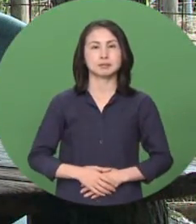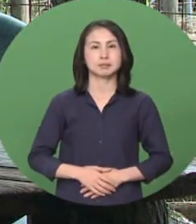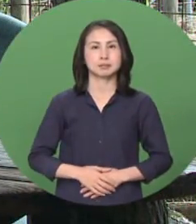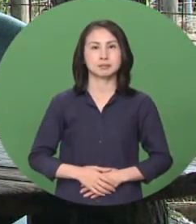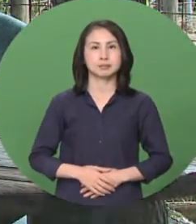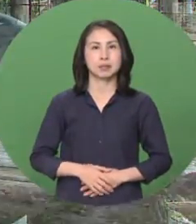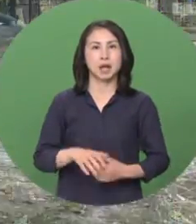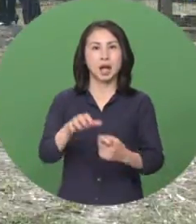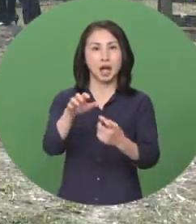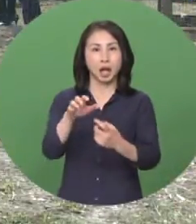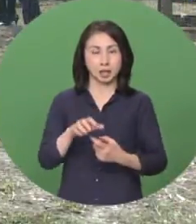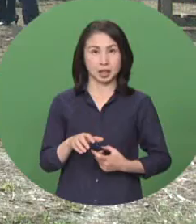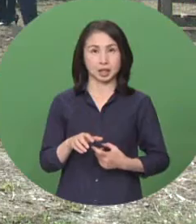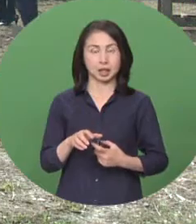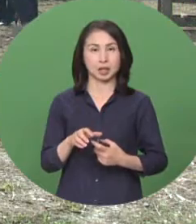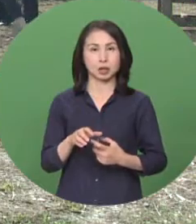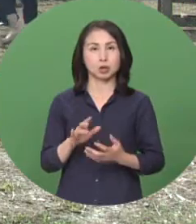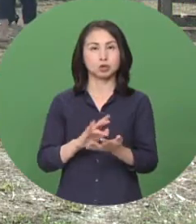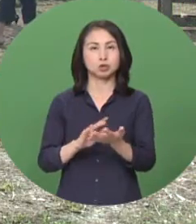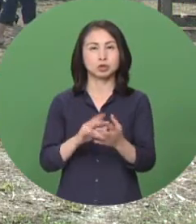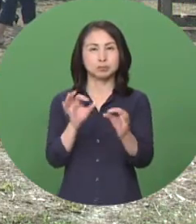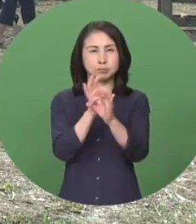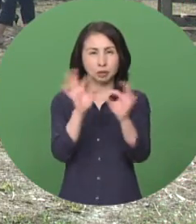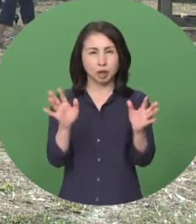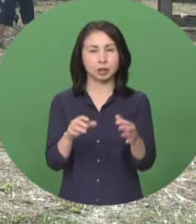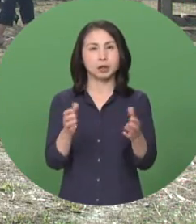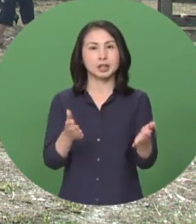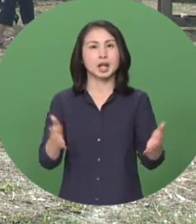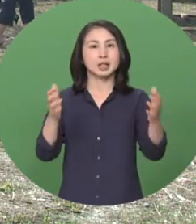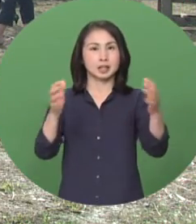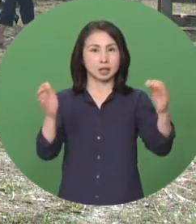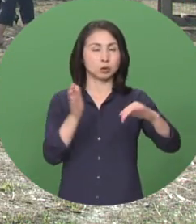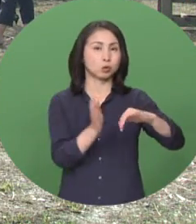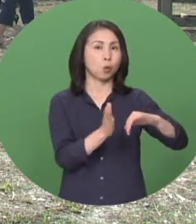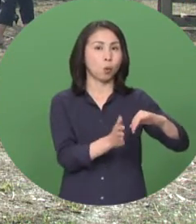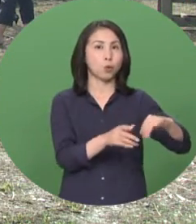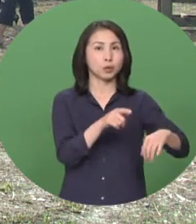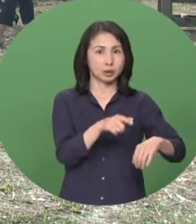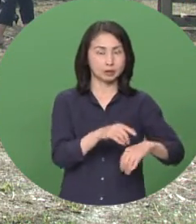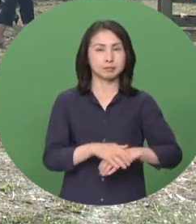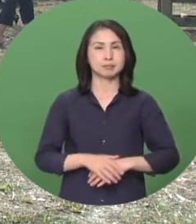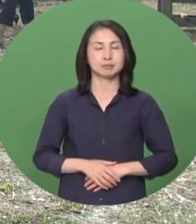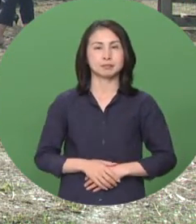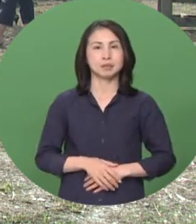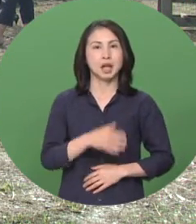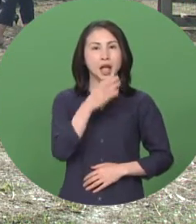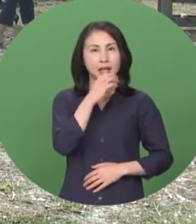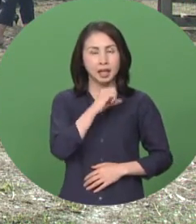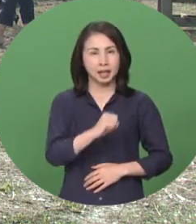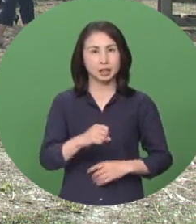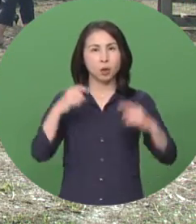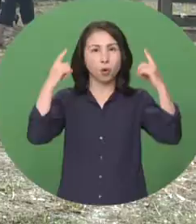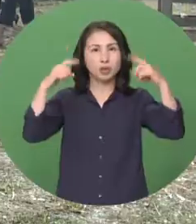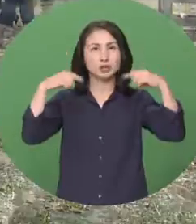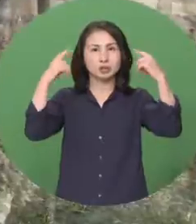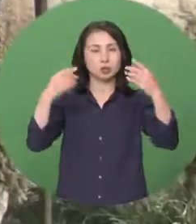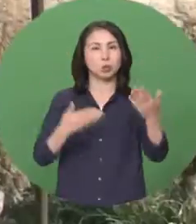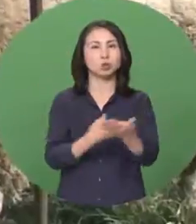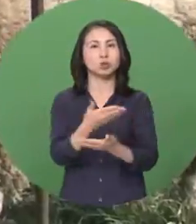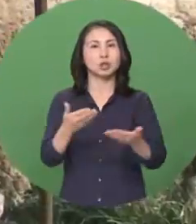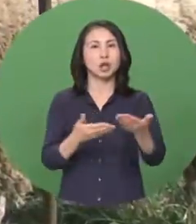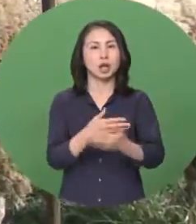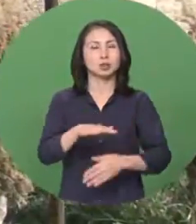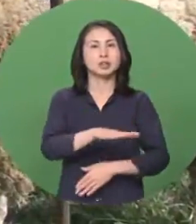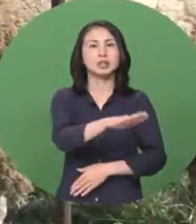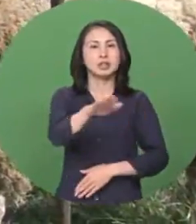畑で採れた無農薬野菜を使ったシェフの料理はもちろん、ヤギと羊に触れ合える庭、コンサート